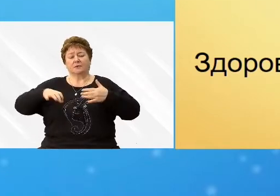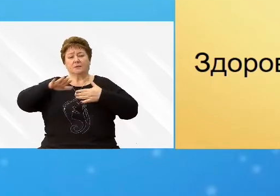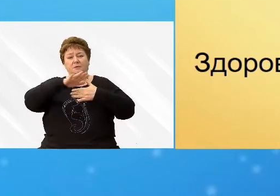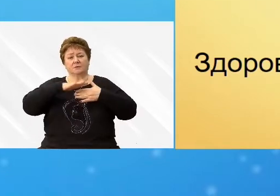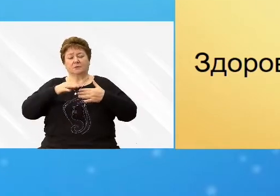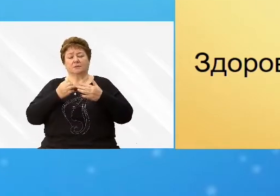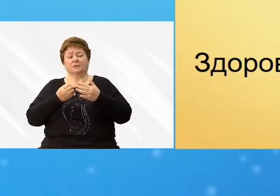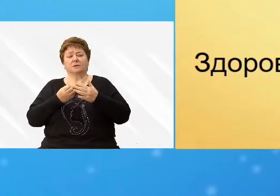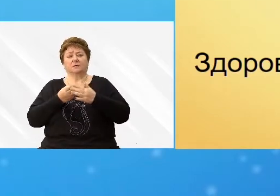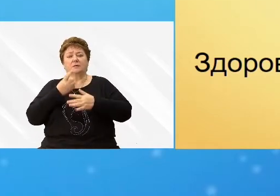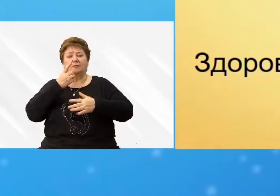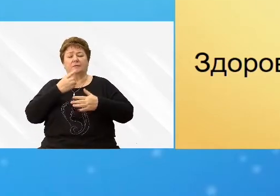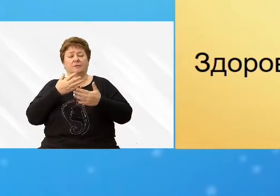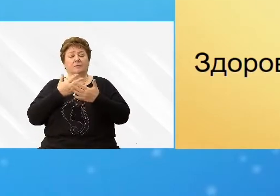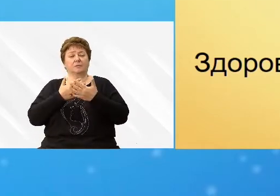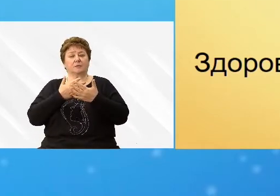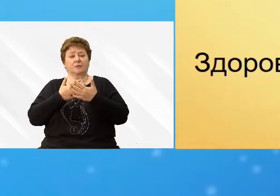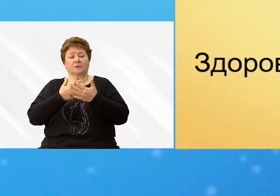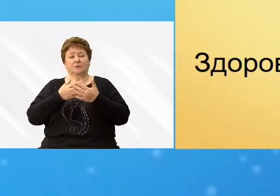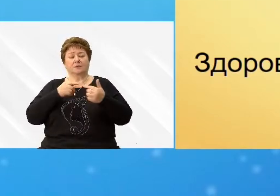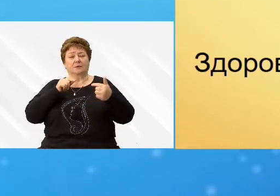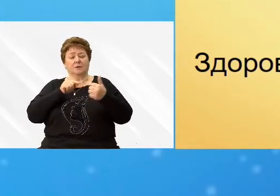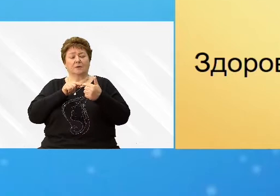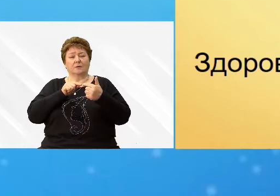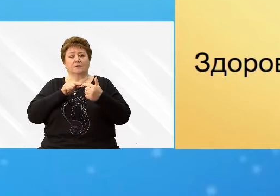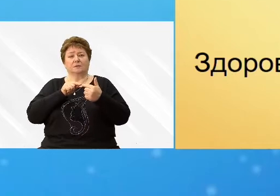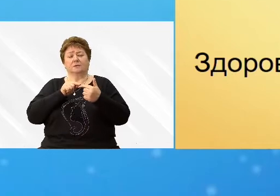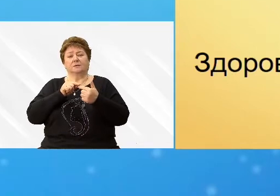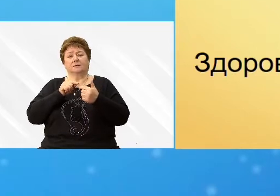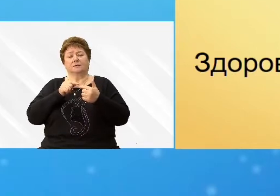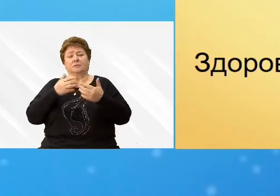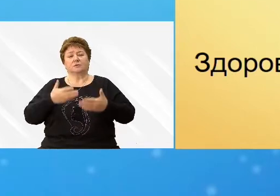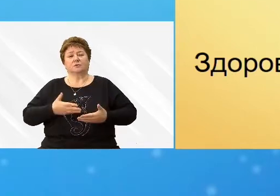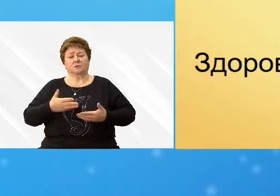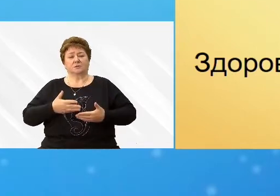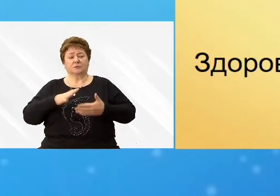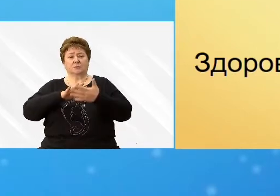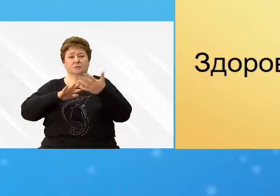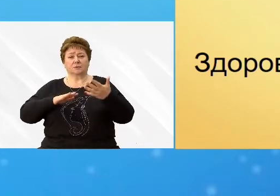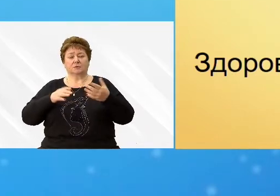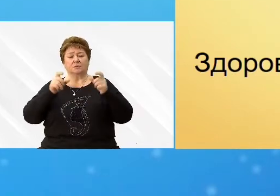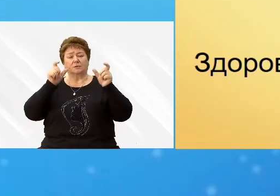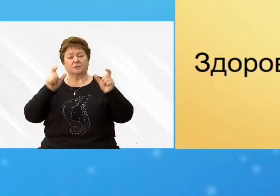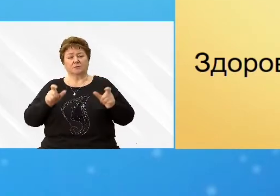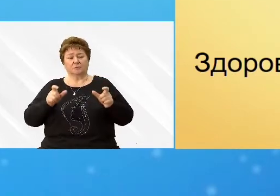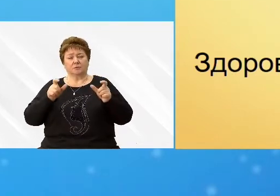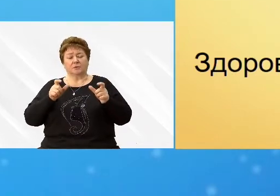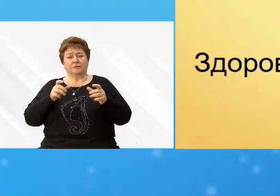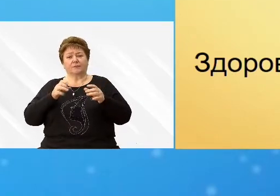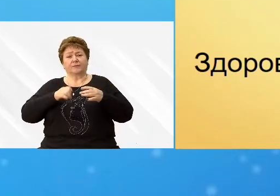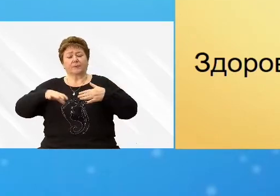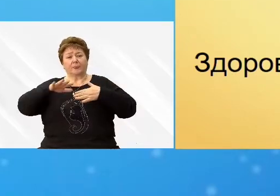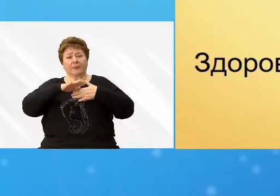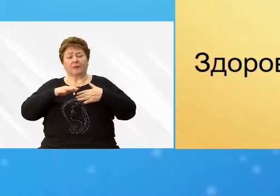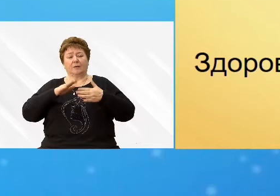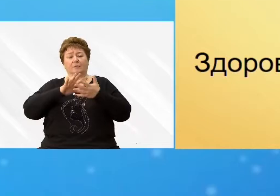является показатель продолжительности жизни ее населения среднем продолжительность жизни